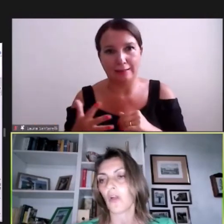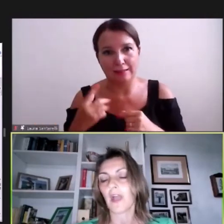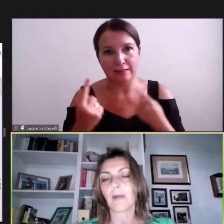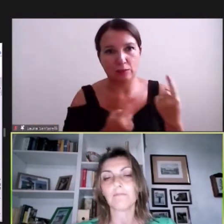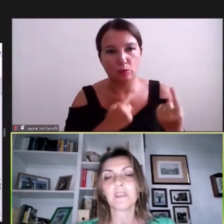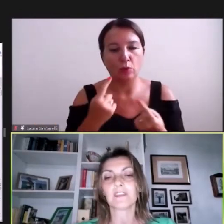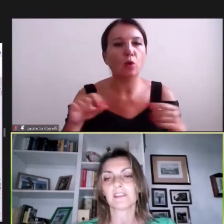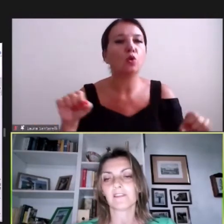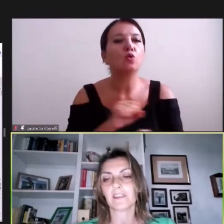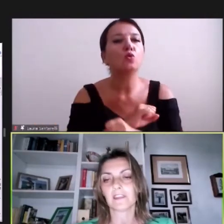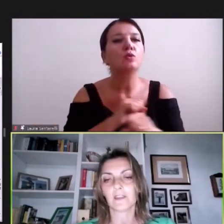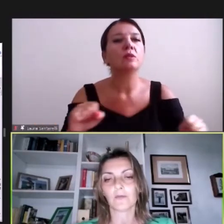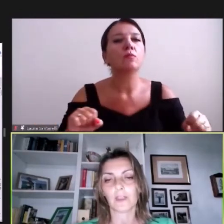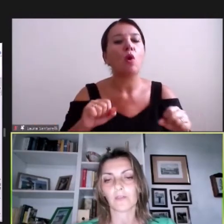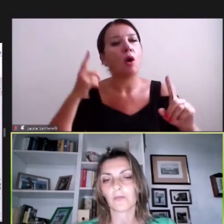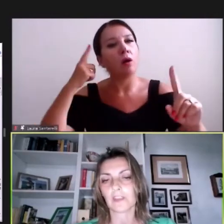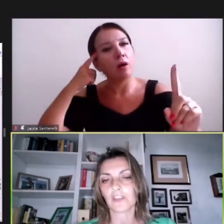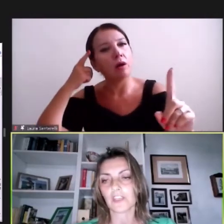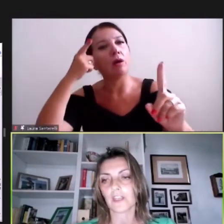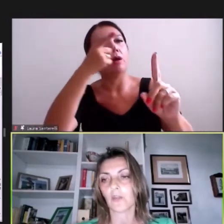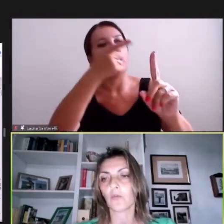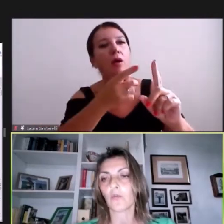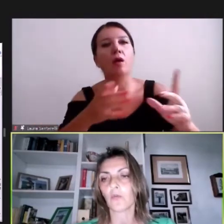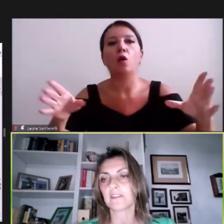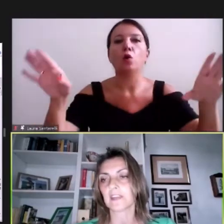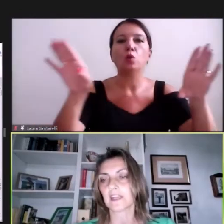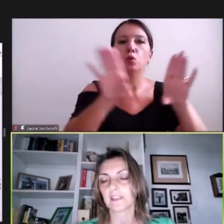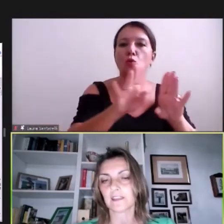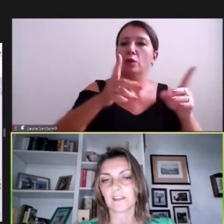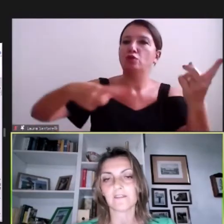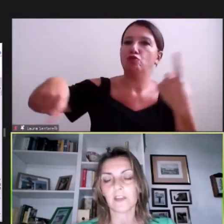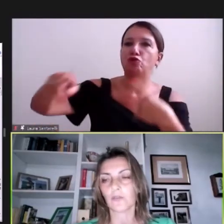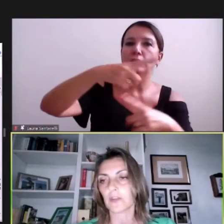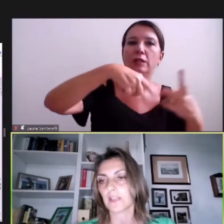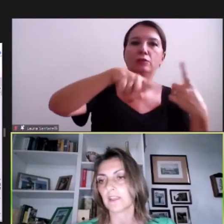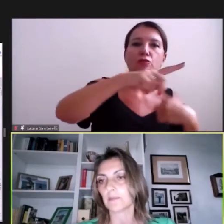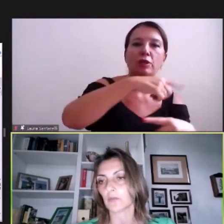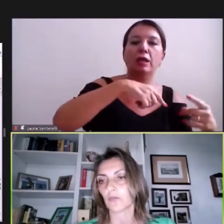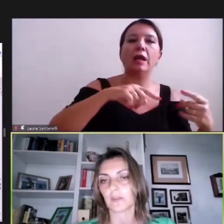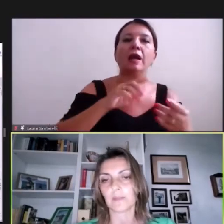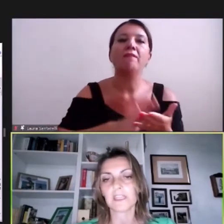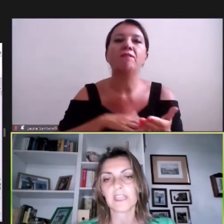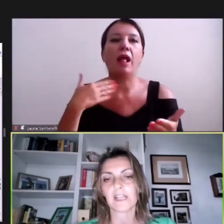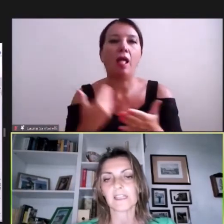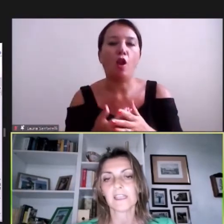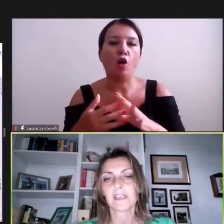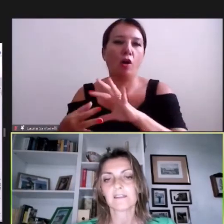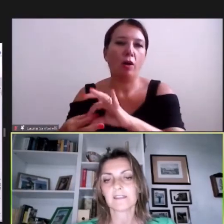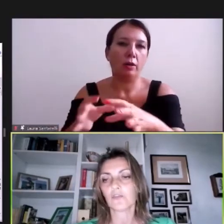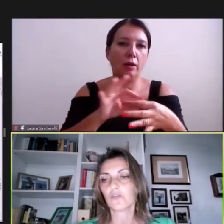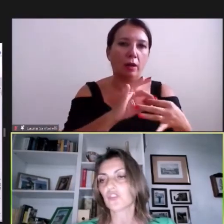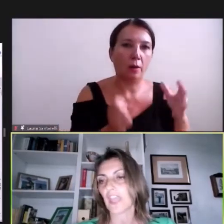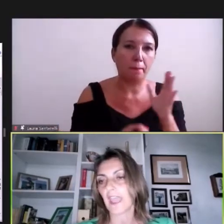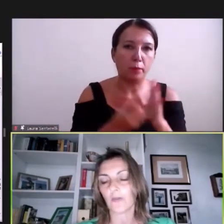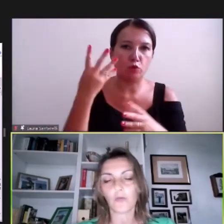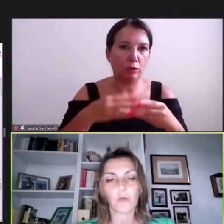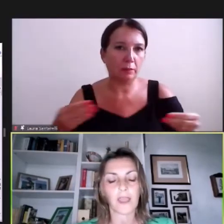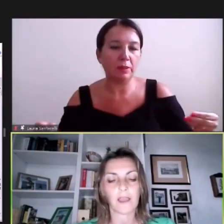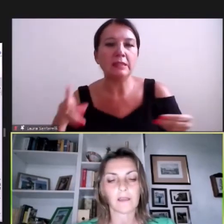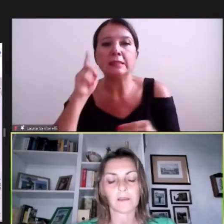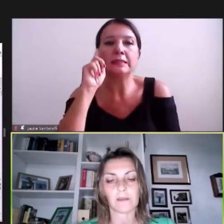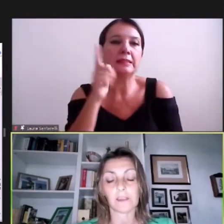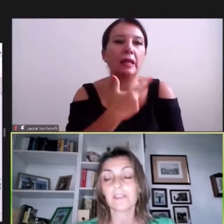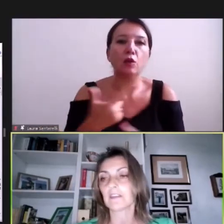può ambire ad avere una chiusura di cicli lungo l'intera catena di valore di prodotti e materiali se non c'è